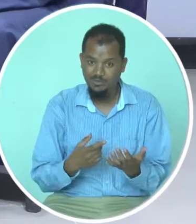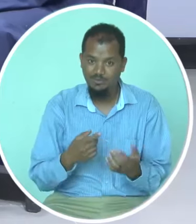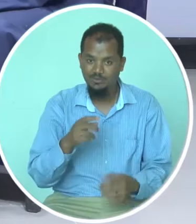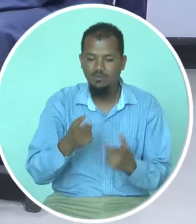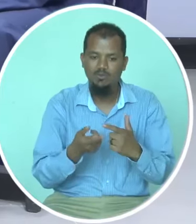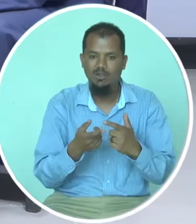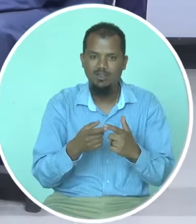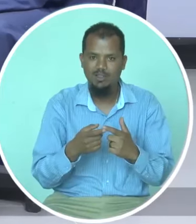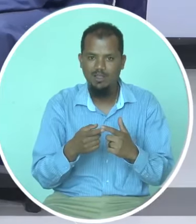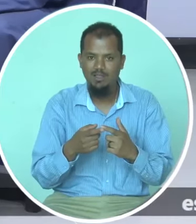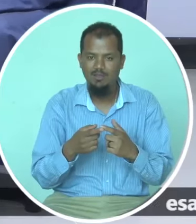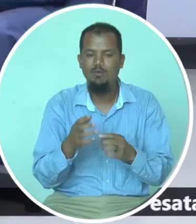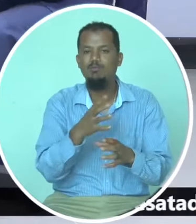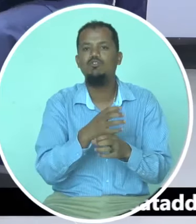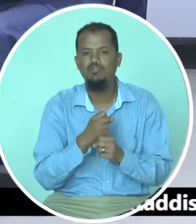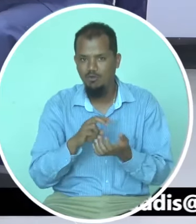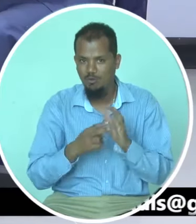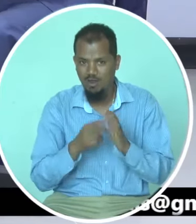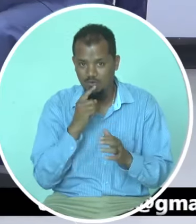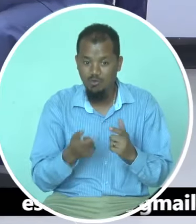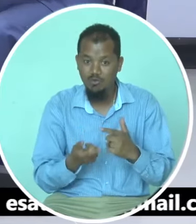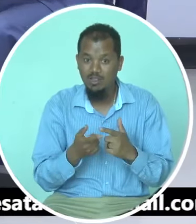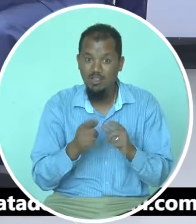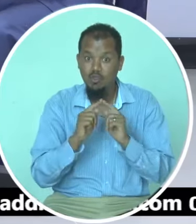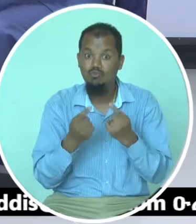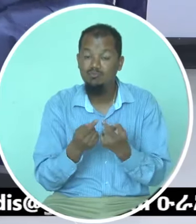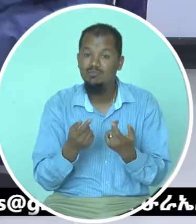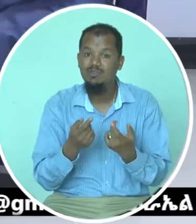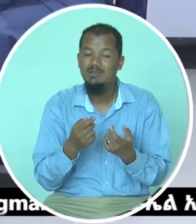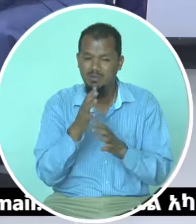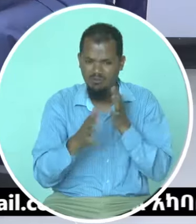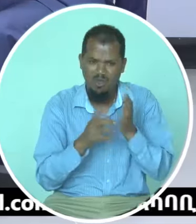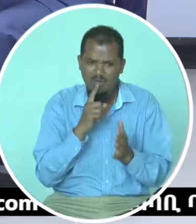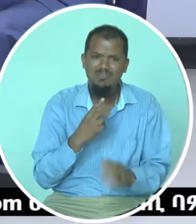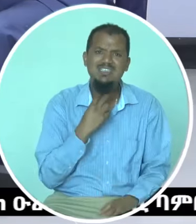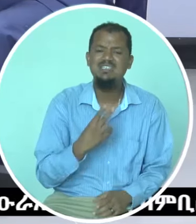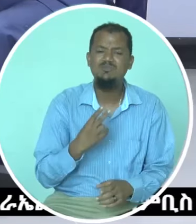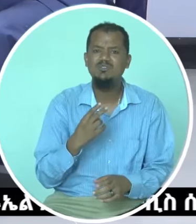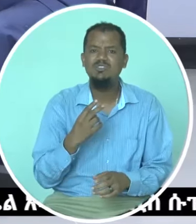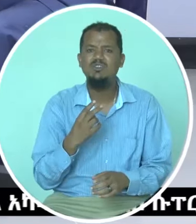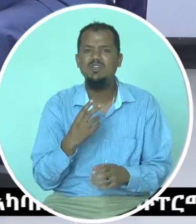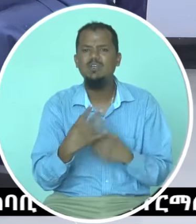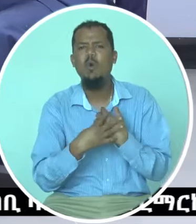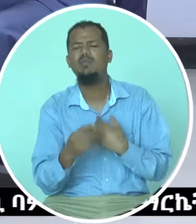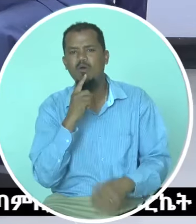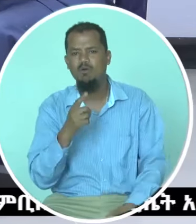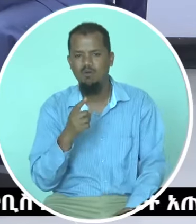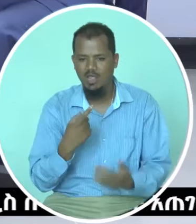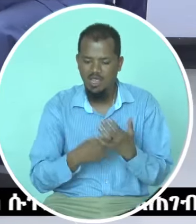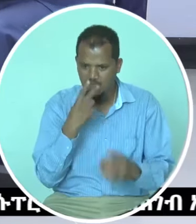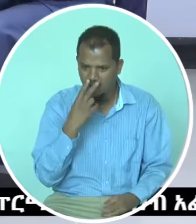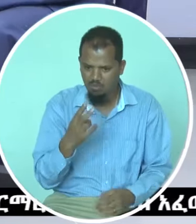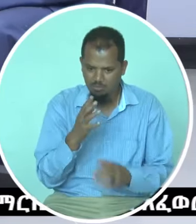አሁን ወደ ሁለተኛው ግሩፕ ላይ የምንወስደው ማለት ነው። ሁለተኛው ግሩፕ ምልክት ቋንቋ ነው ወይስ የድምጽ ቋንቋ ግልባጭ ነው? ይሄ ቴስት